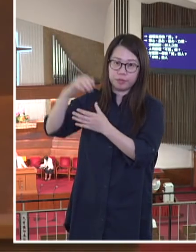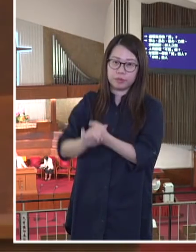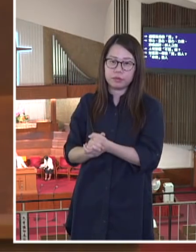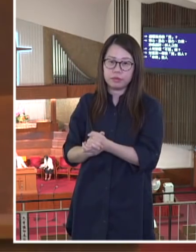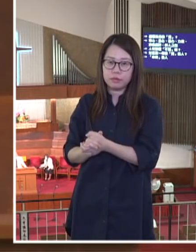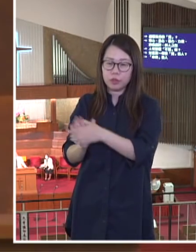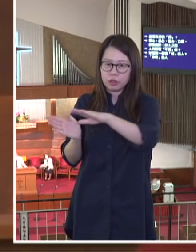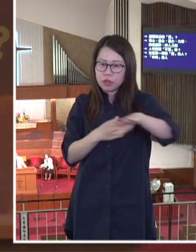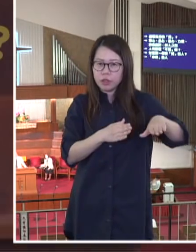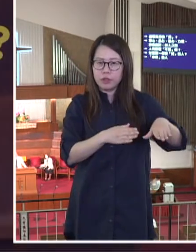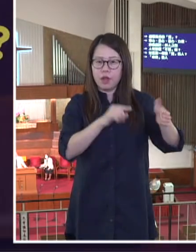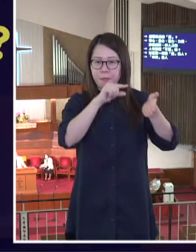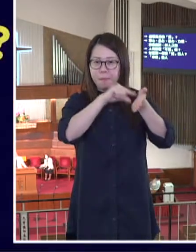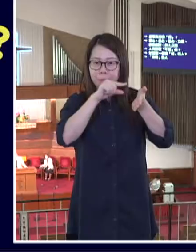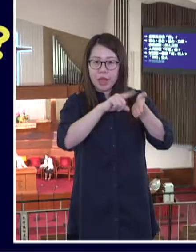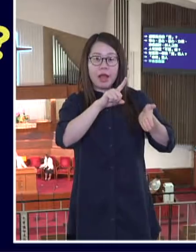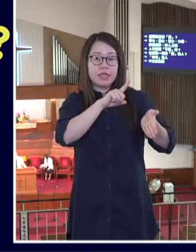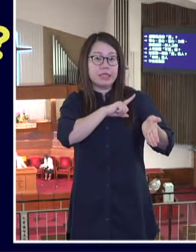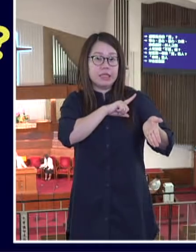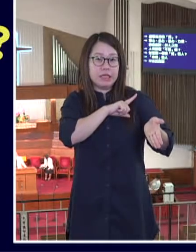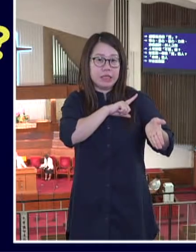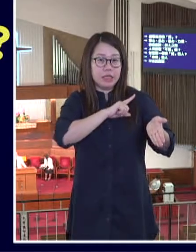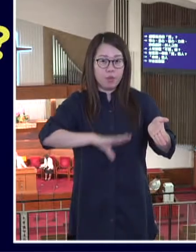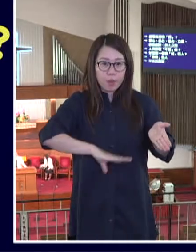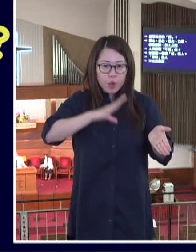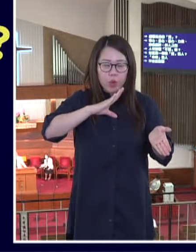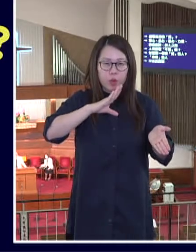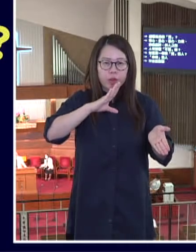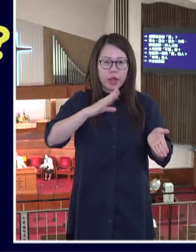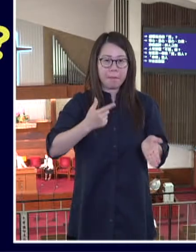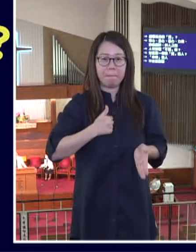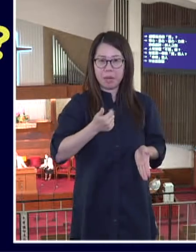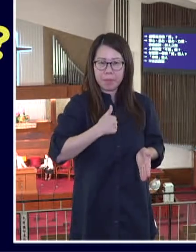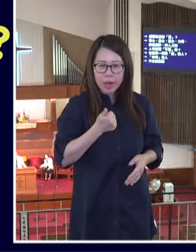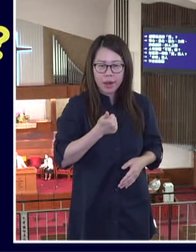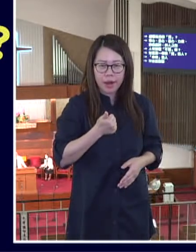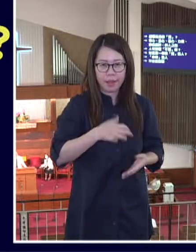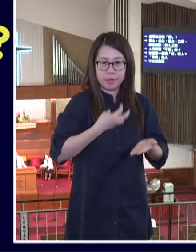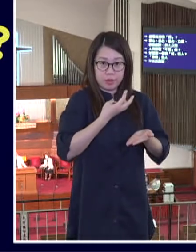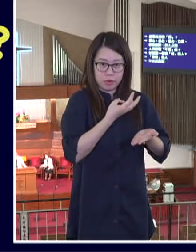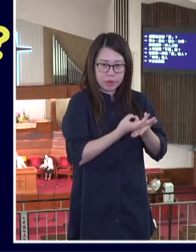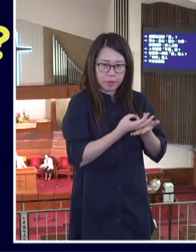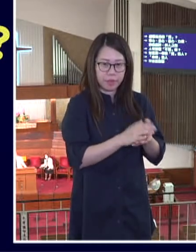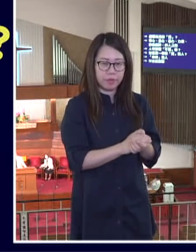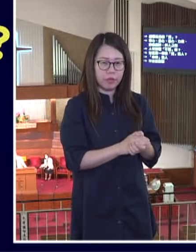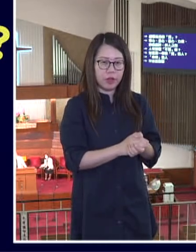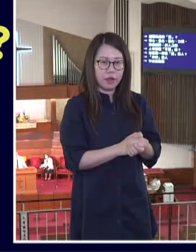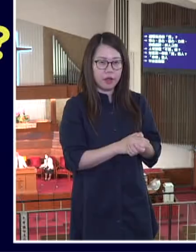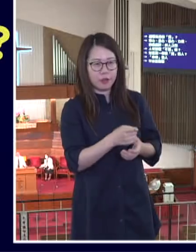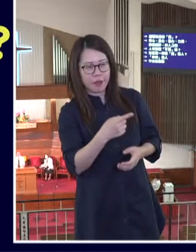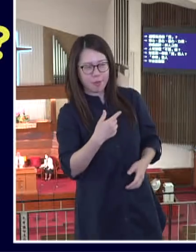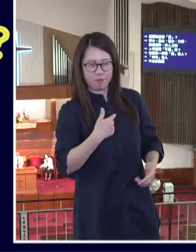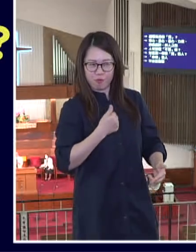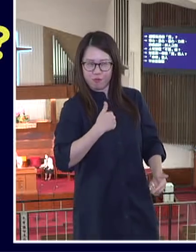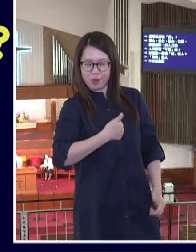满，又要小心一些甚至可能是不自觉的满。有时可能你会不自觉都觉得自己